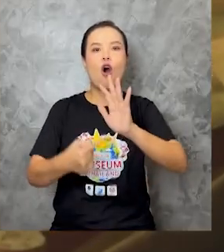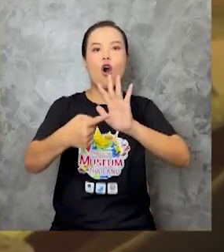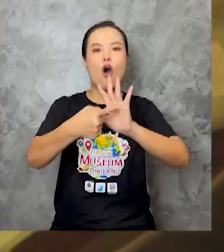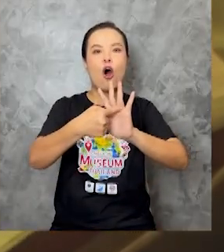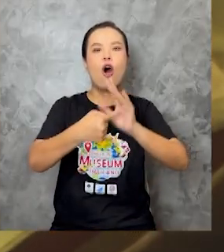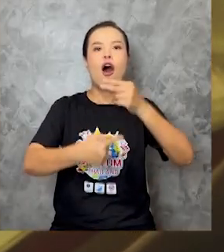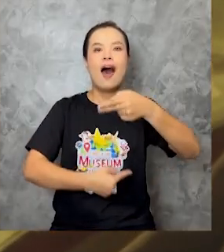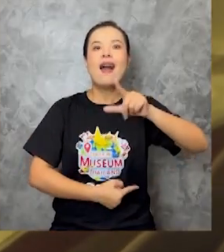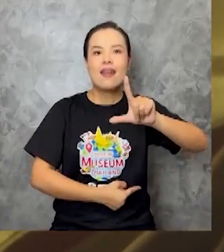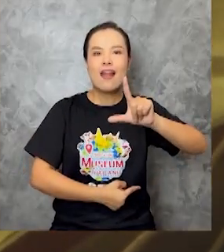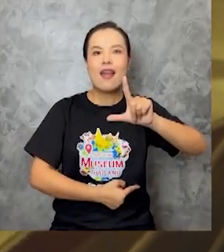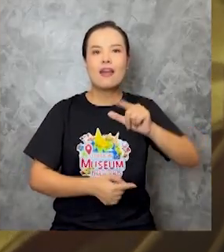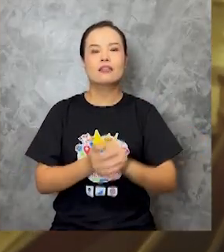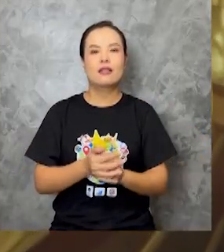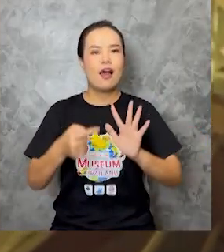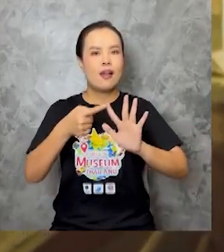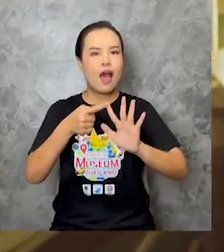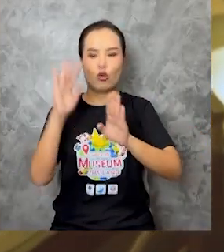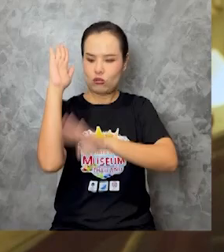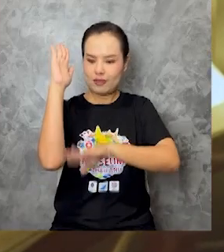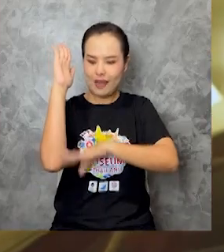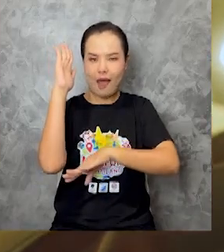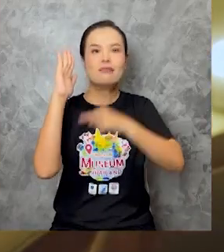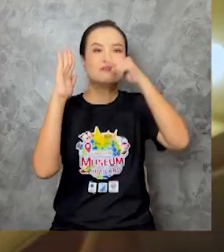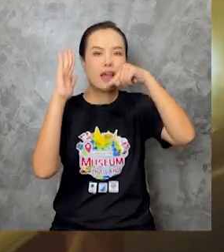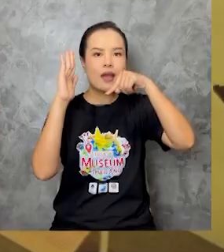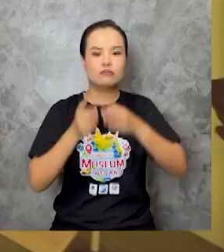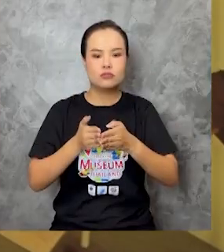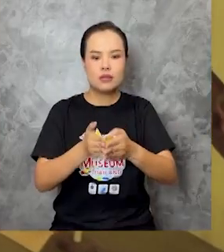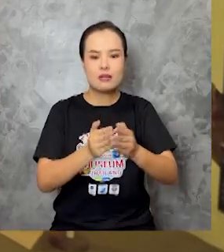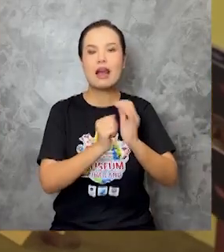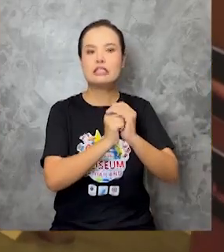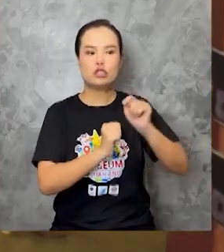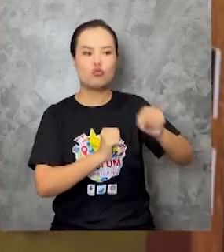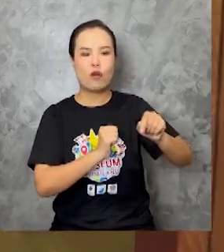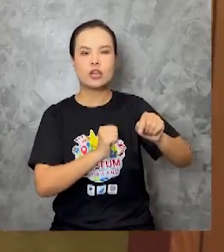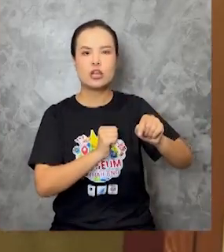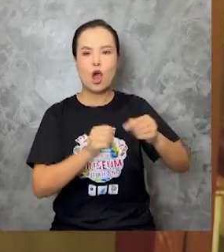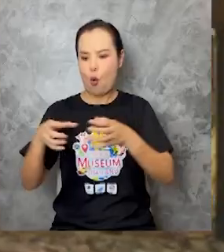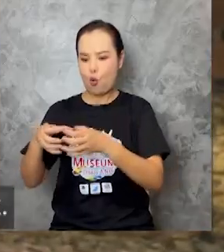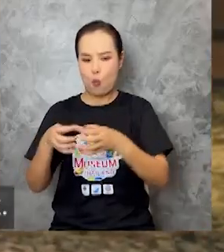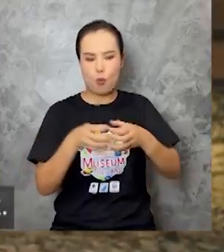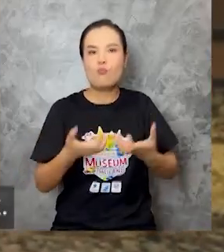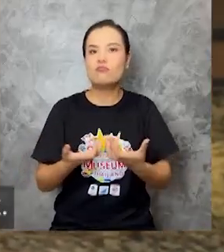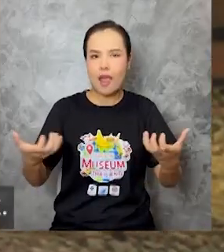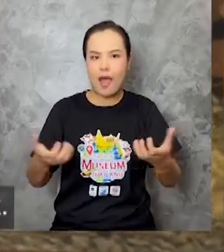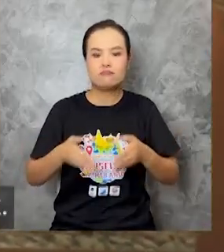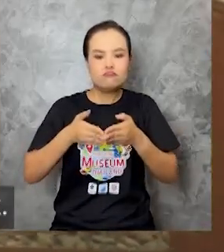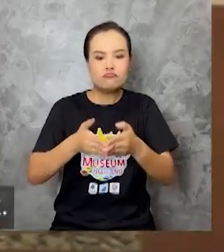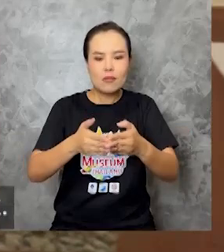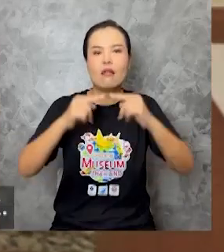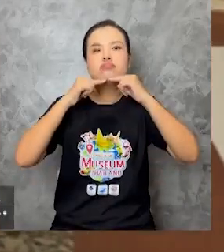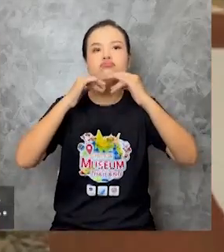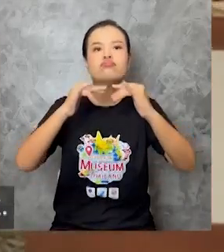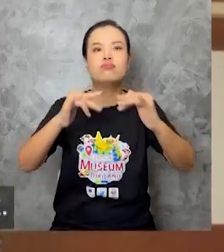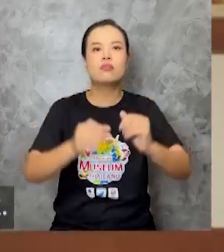และเรือกอและเนี่ยเป็นเรือประมงชายฝั่งที่ใช้ในภาคใต้ของประเทศไทยครับถ้าเรือที่เป็นของจีนเนี่ยจะอยู่ฝั่งนี้ในกลุ่มเนี่ยก็คือเรือที่ใช้